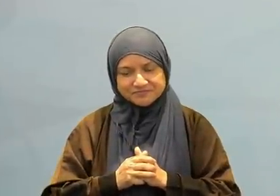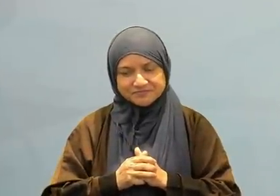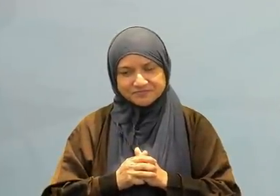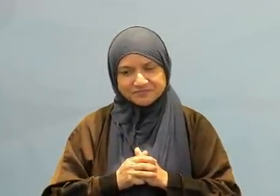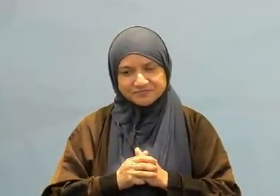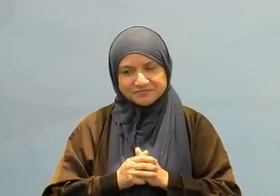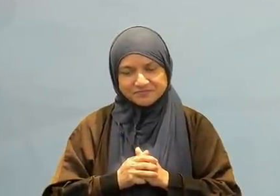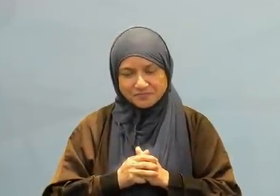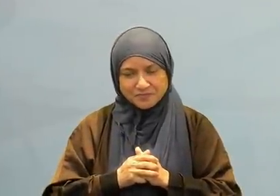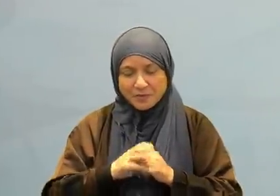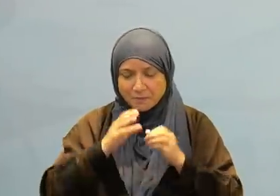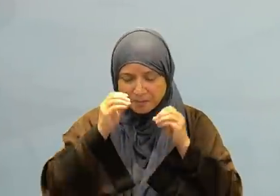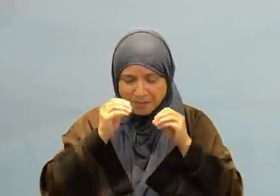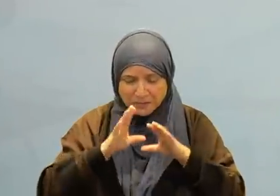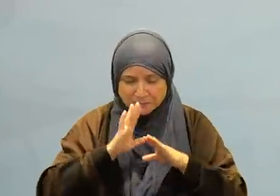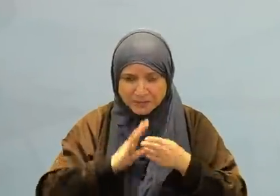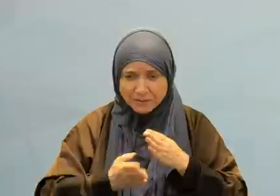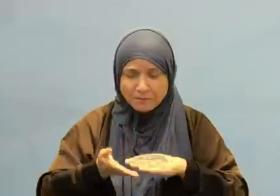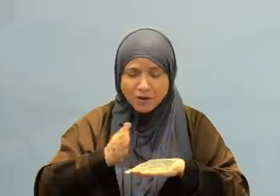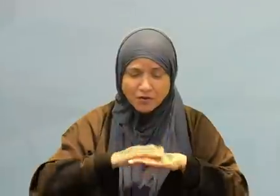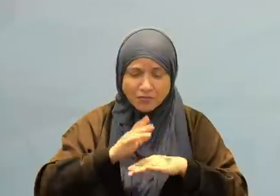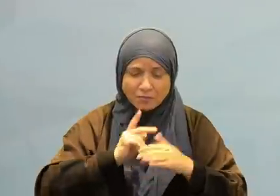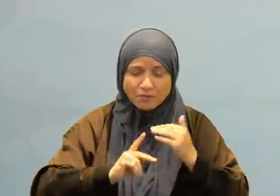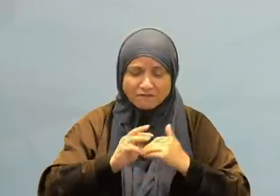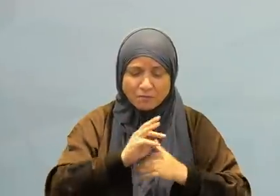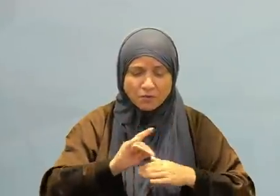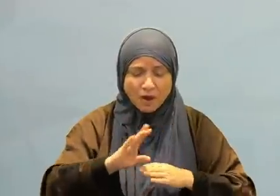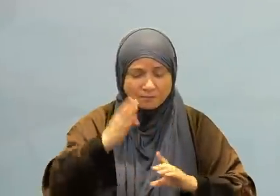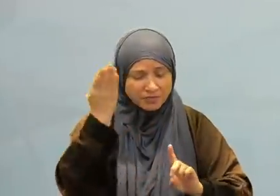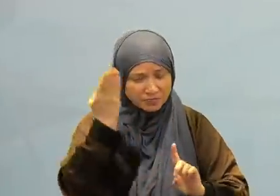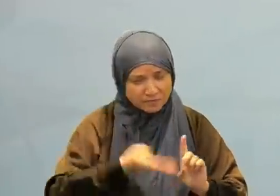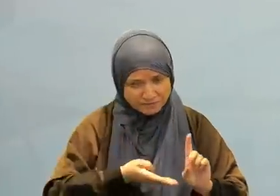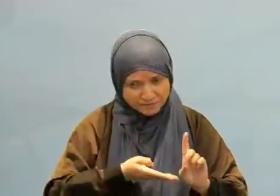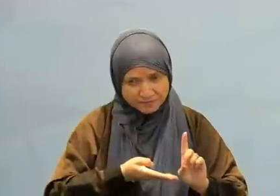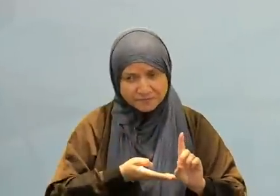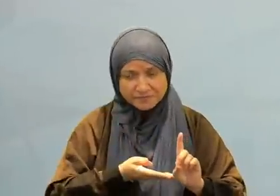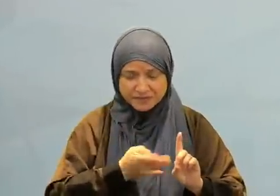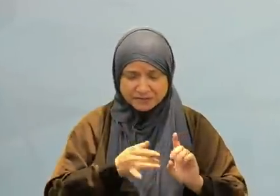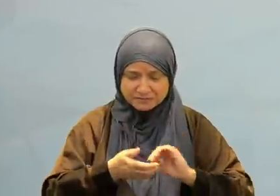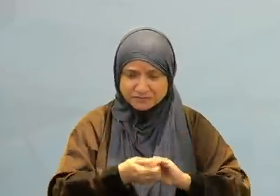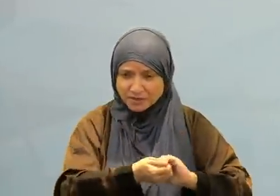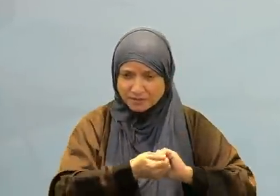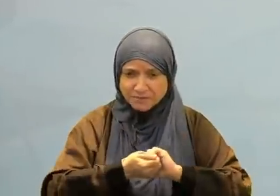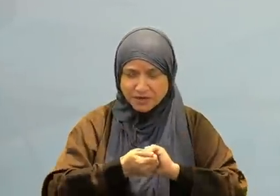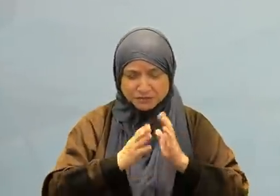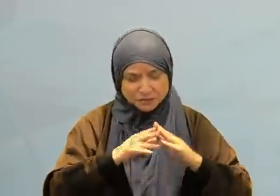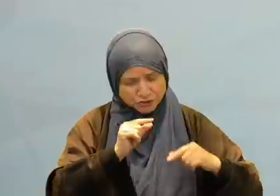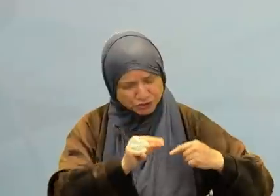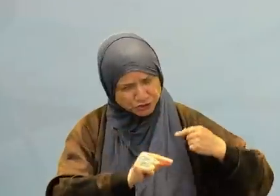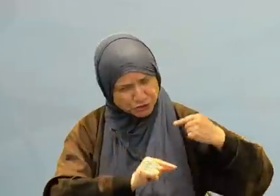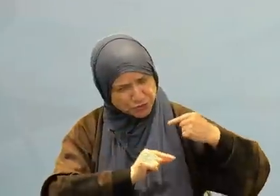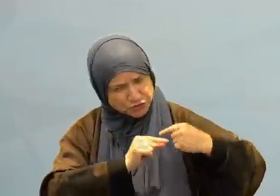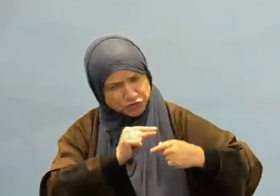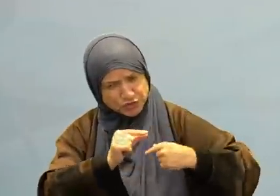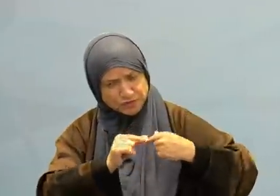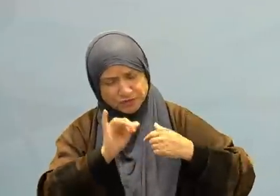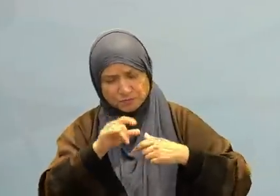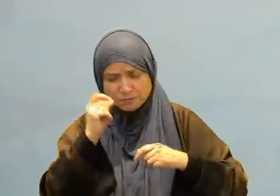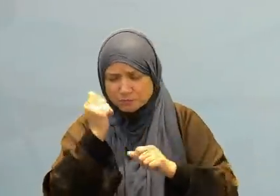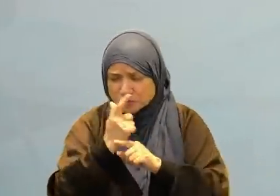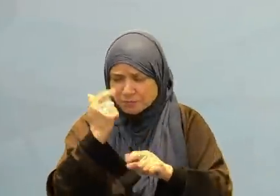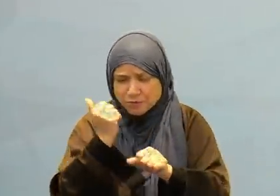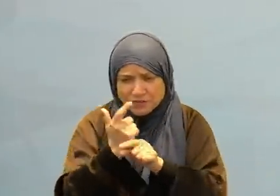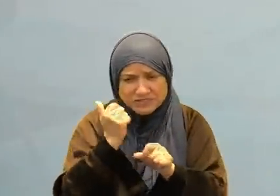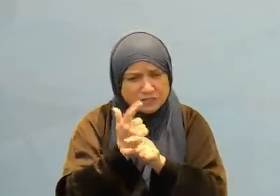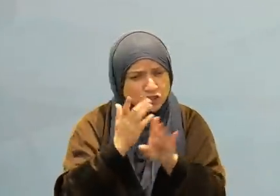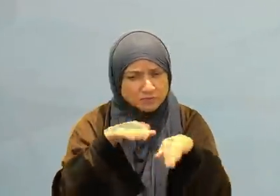آله وصحبه وسلم تسليما كثيرا اللهم اغفر للمؤمنين والمؤمنات والمسلمين والمسلمات الأحياء منهم والأموات إنك سميع